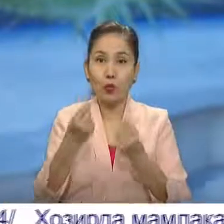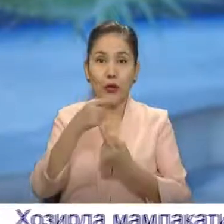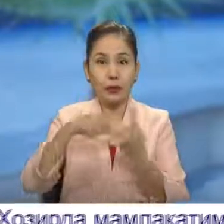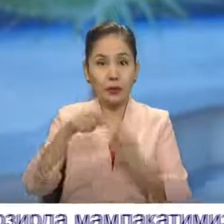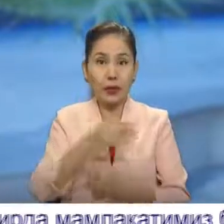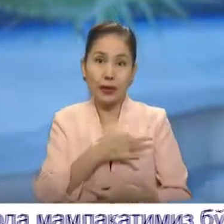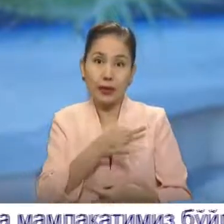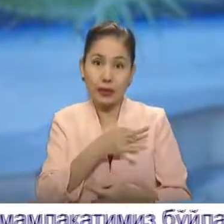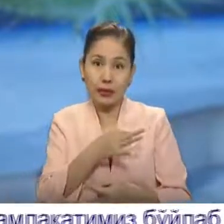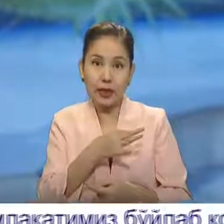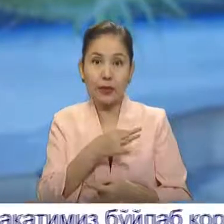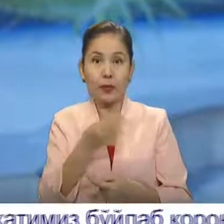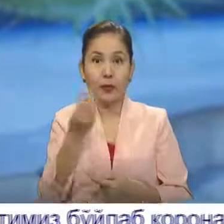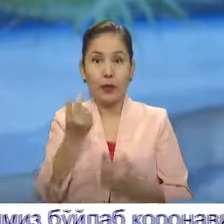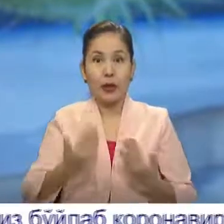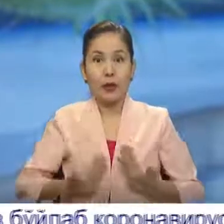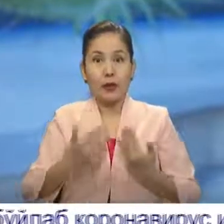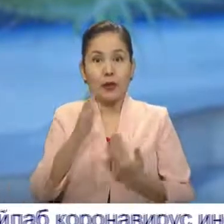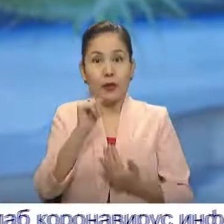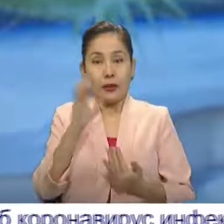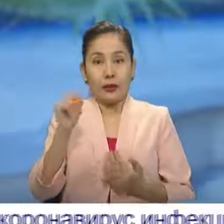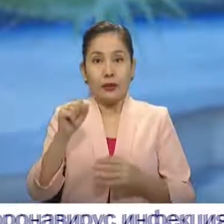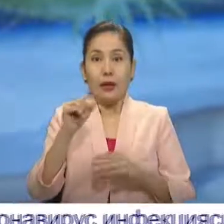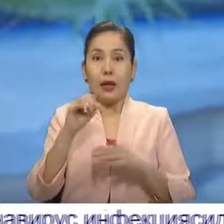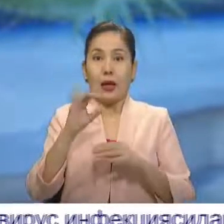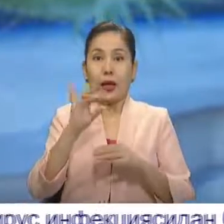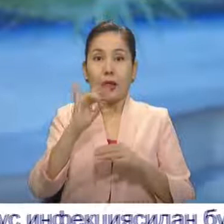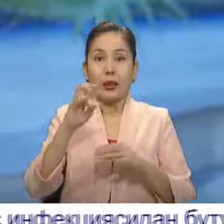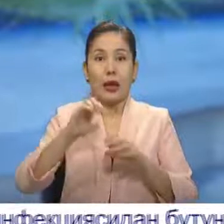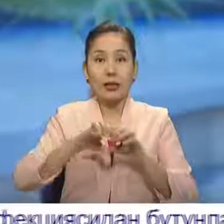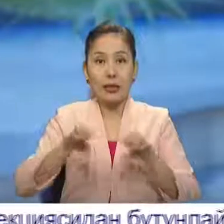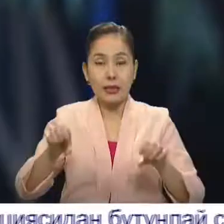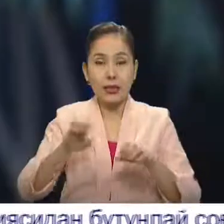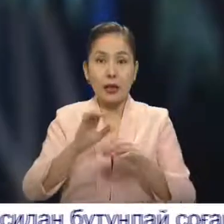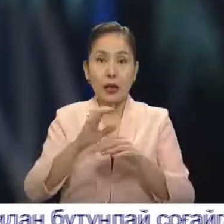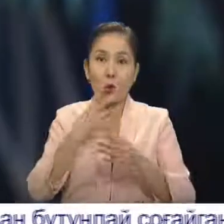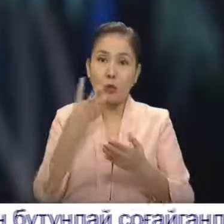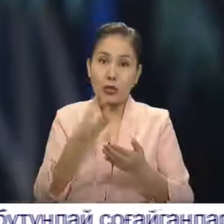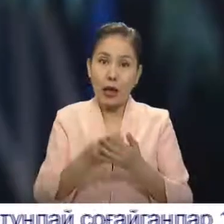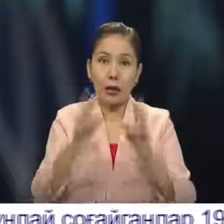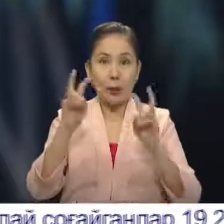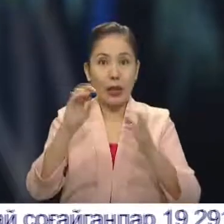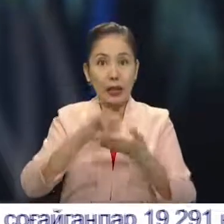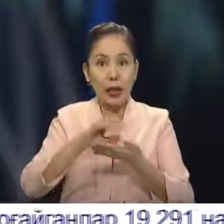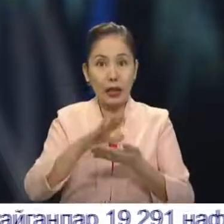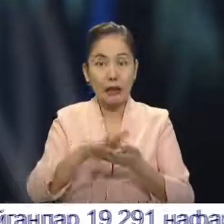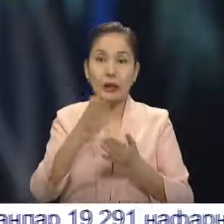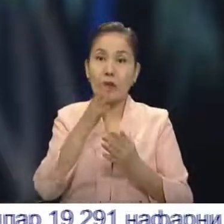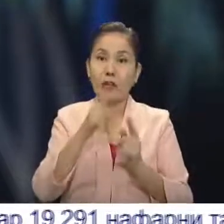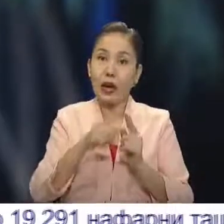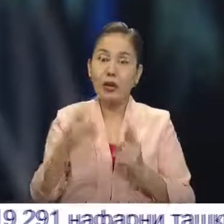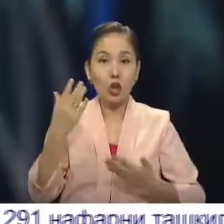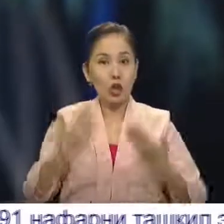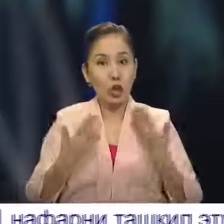qat'iy nazar, naqd pulni bank kassalariga inkassatsiya xizmatlari orqali o'zlari belgilangan davrlarda